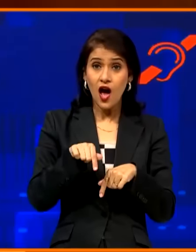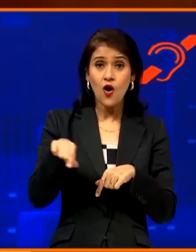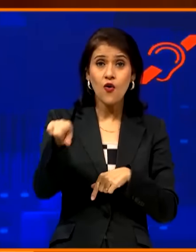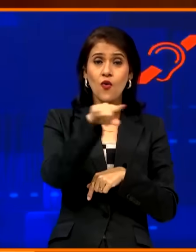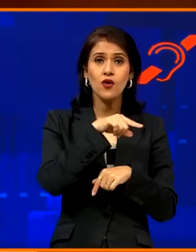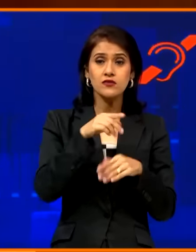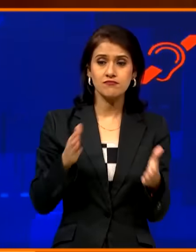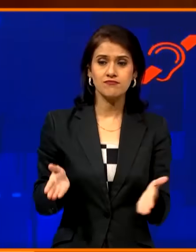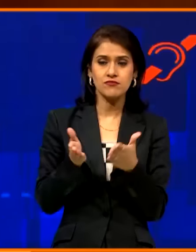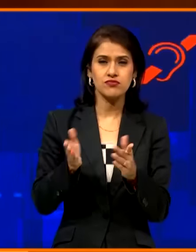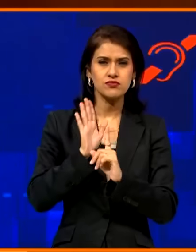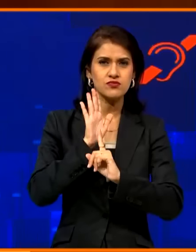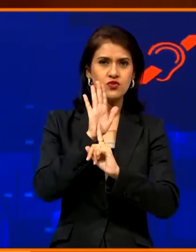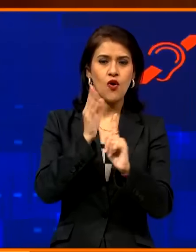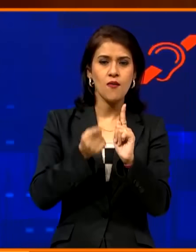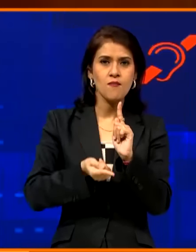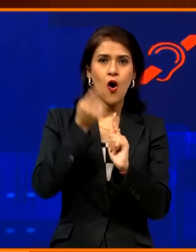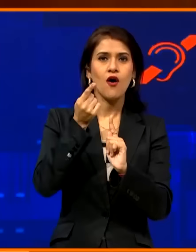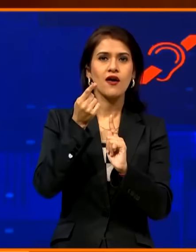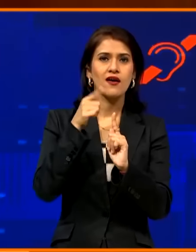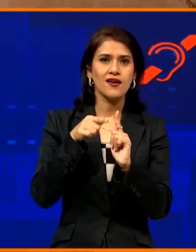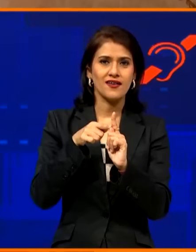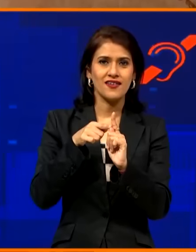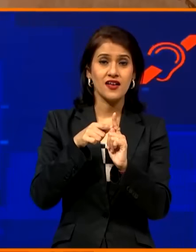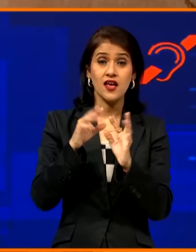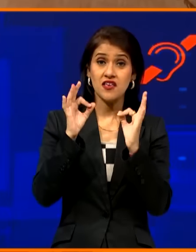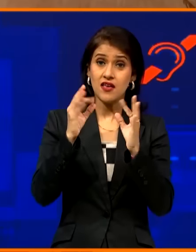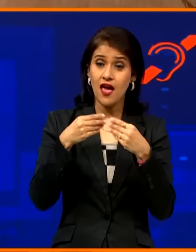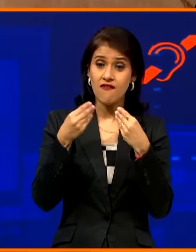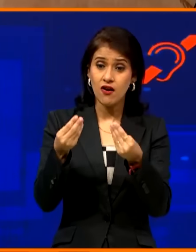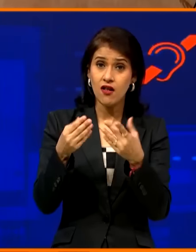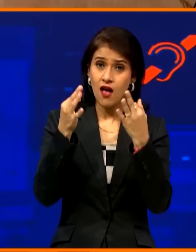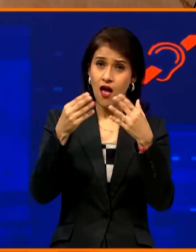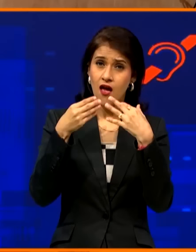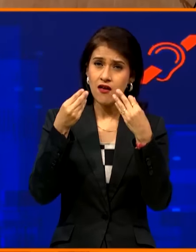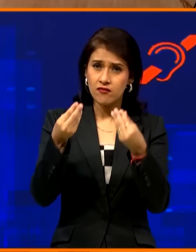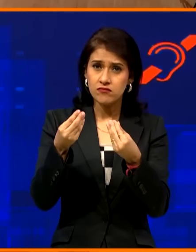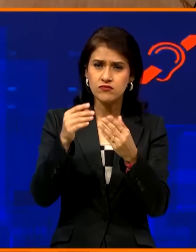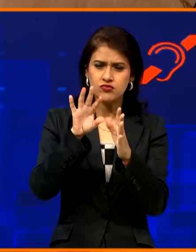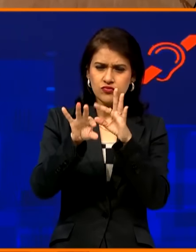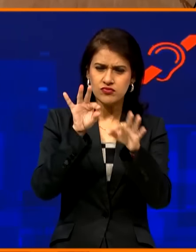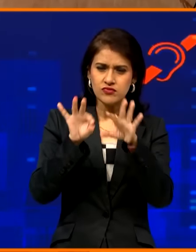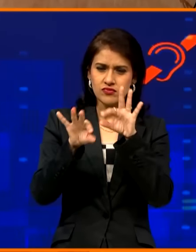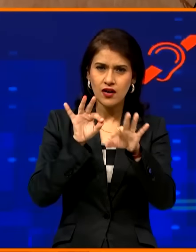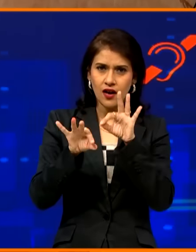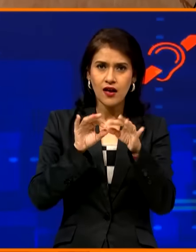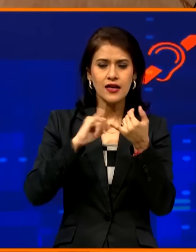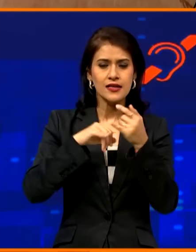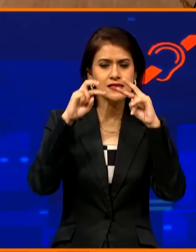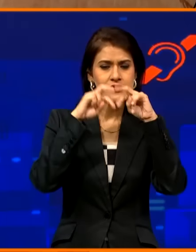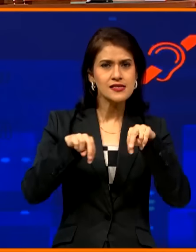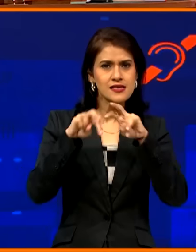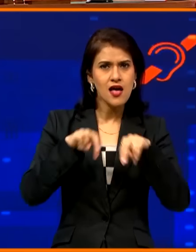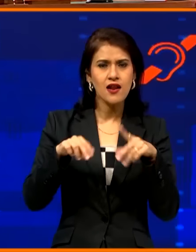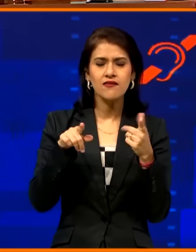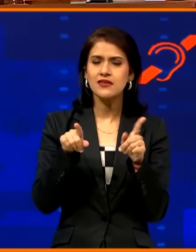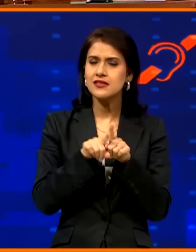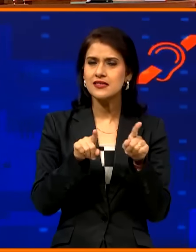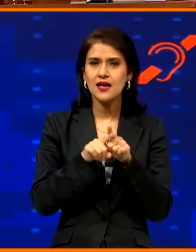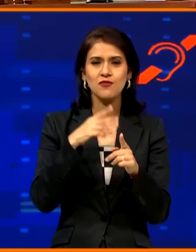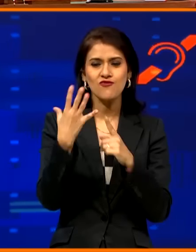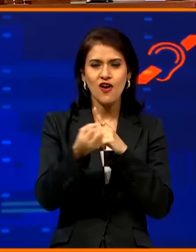रहा है और उसको बढ़ा करके बयान किया जा रहा है ऐसी चीजें ढूंढी जाती है सर ने भी ऐसा बहुत रिसर्च करके